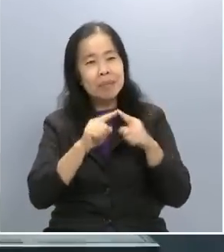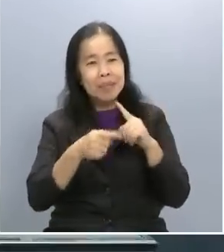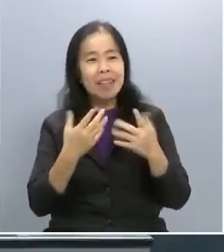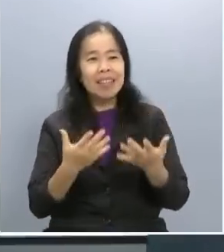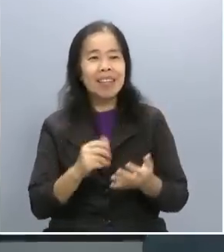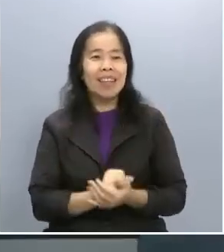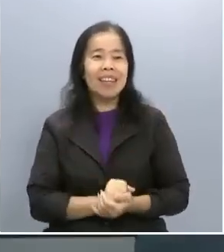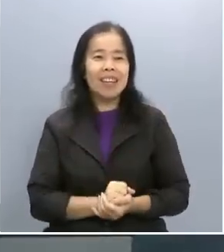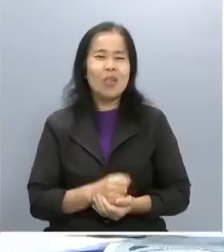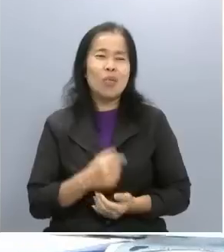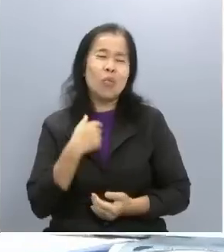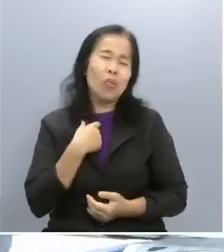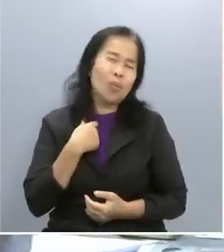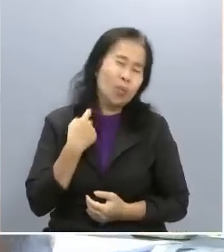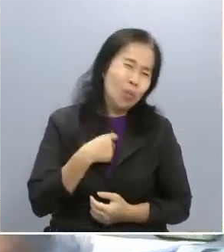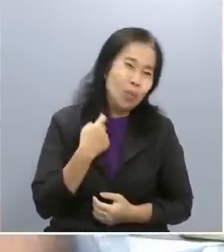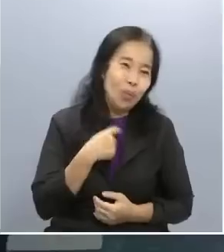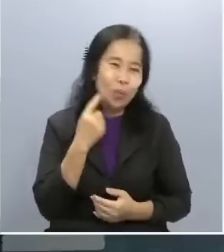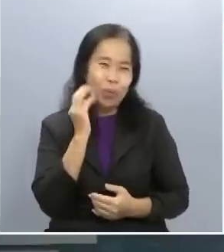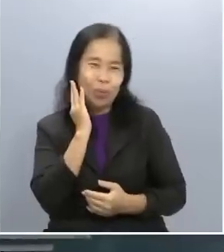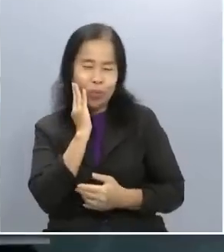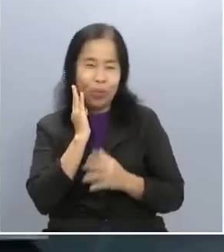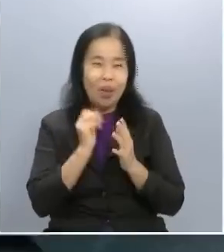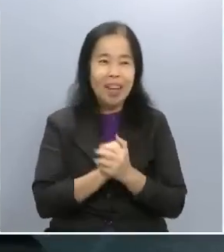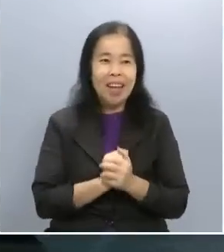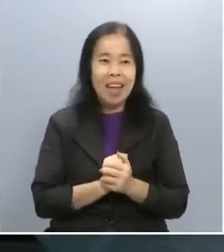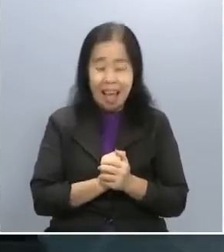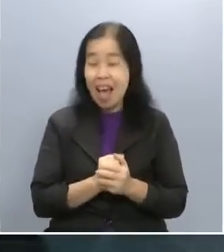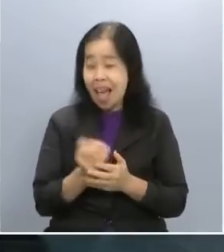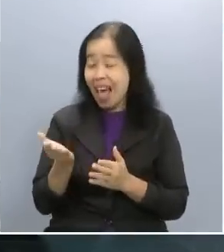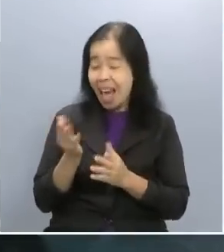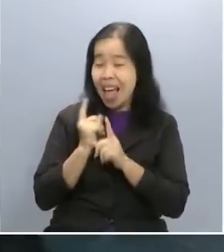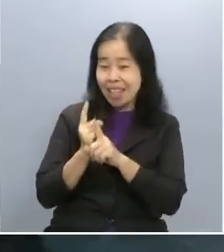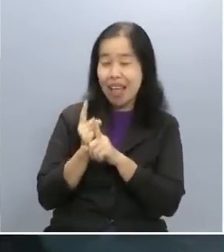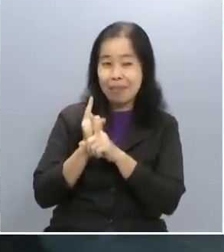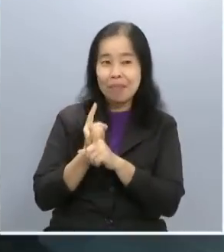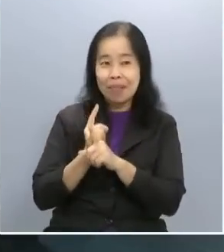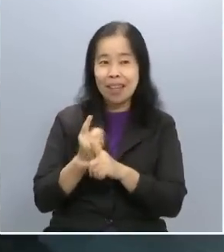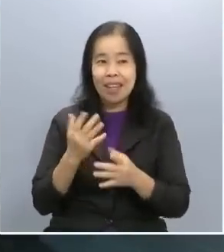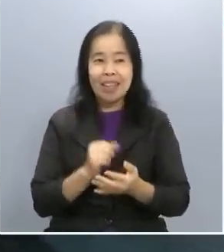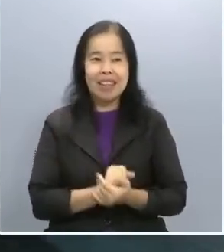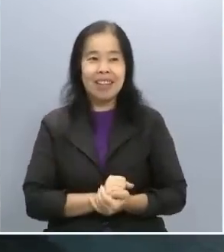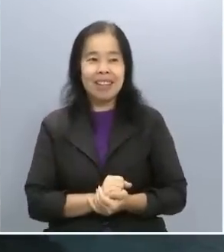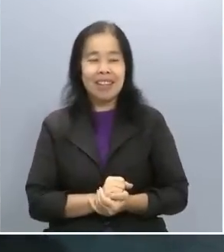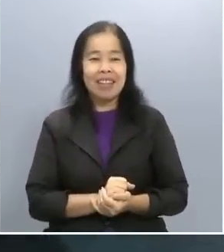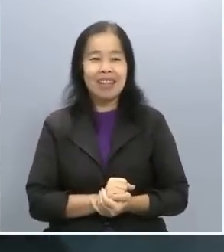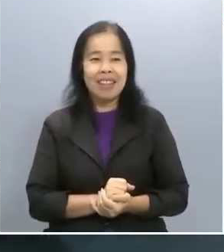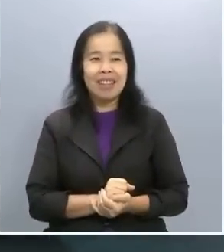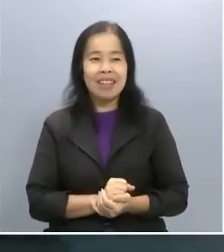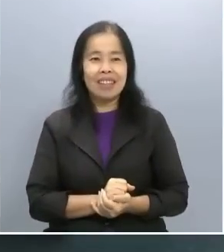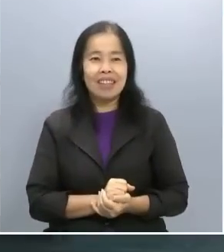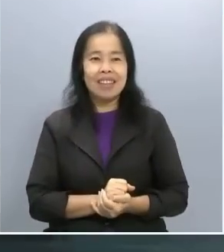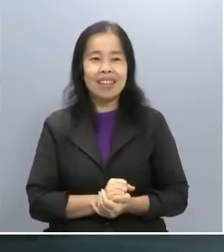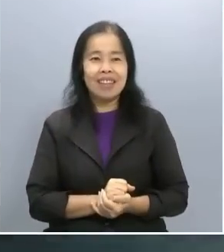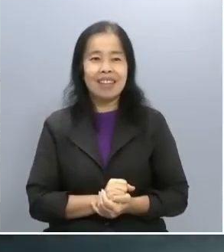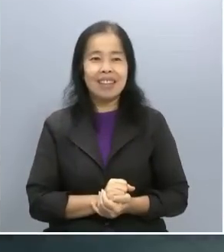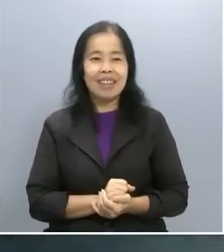อมไม่ได ้ลากฟัน โอ้ยอะไรกันอย่างงั้นให้คุณไว ้ น้องน้ำ ตาสิ